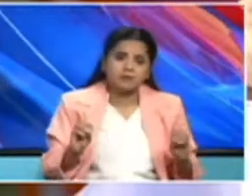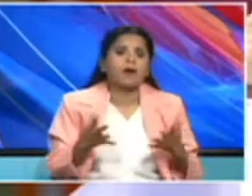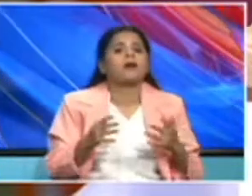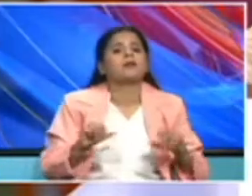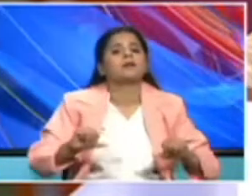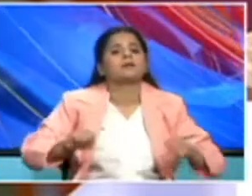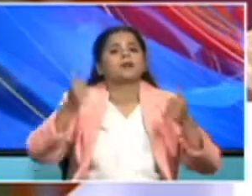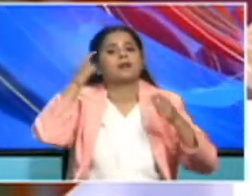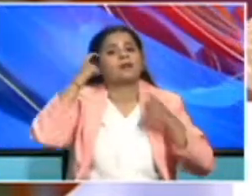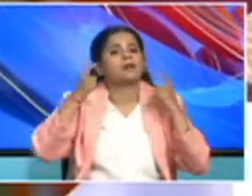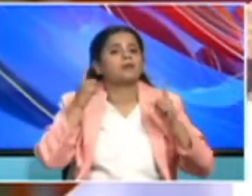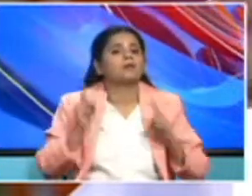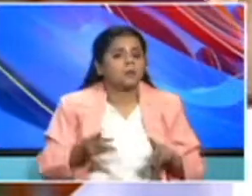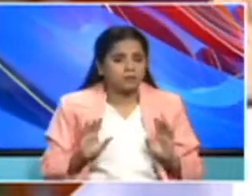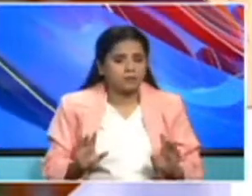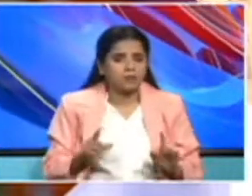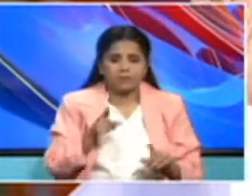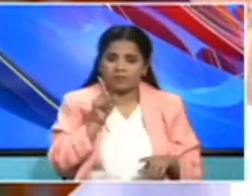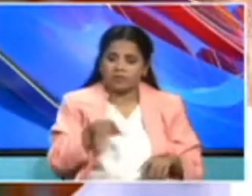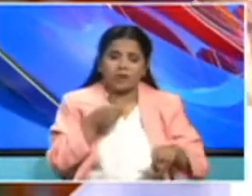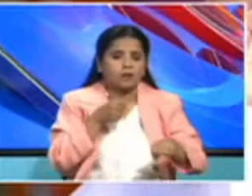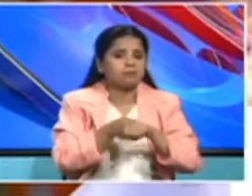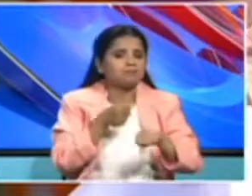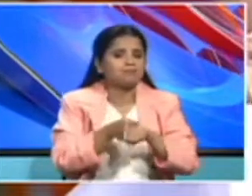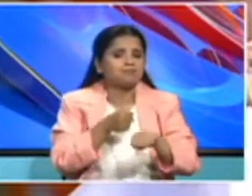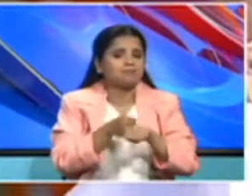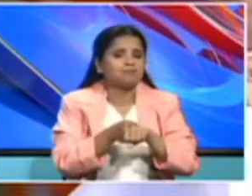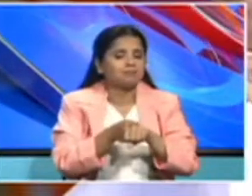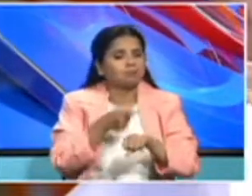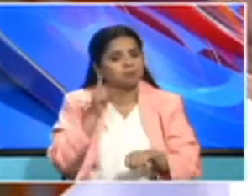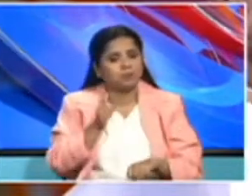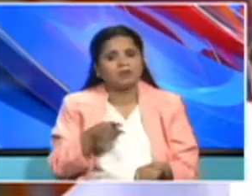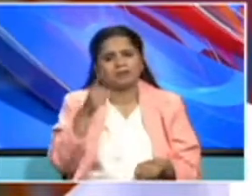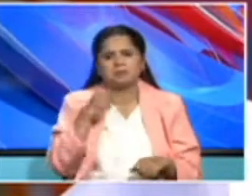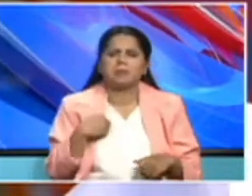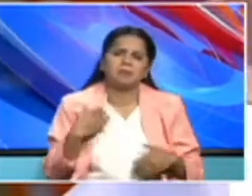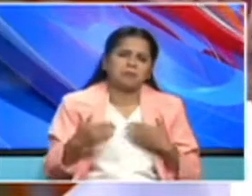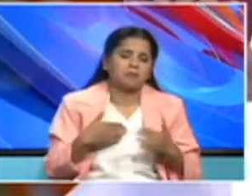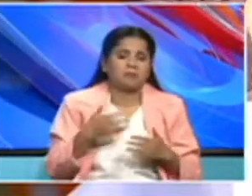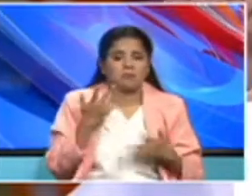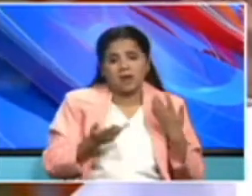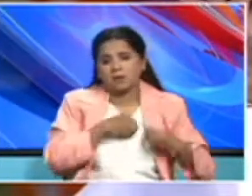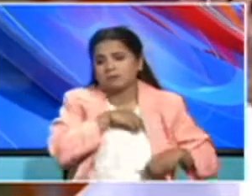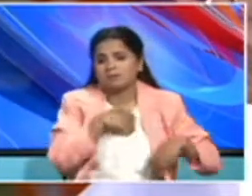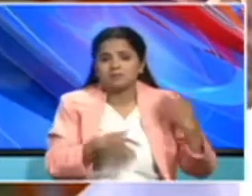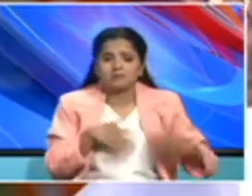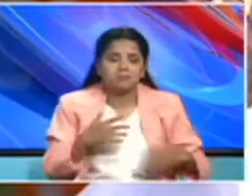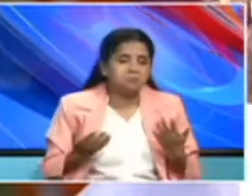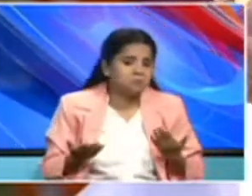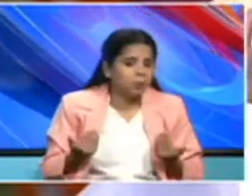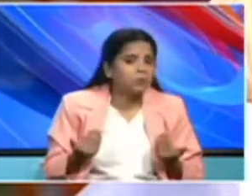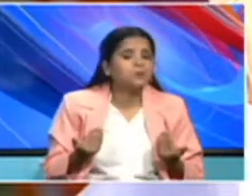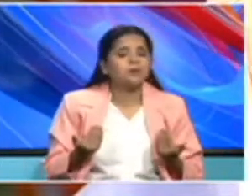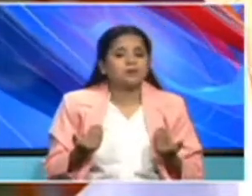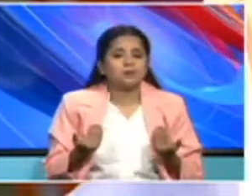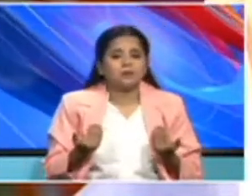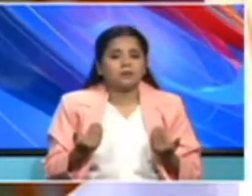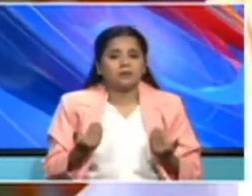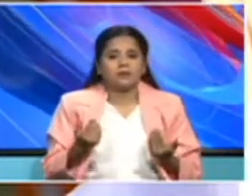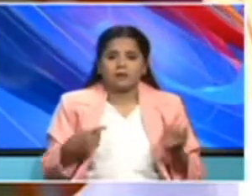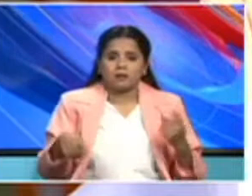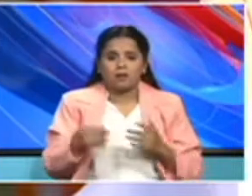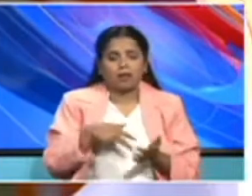आपको लड़ना पड़ सकता है, जूझना पड़ सकता है,